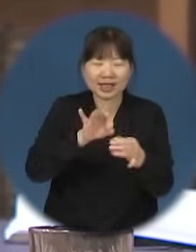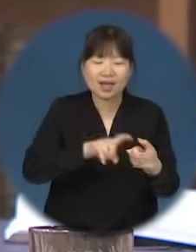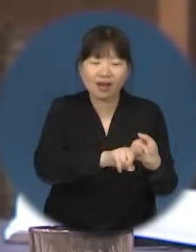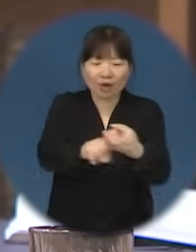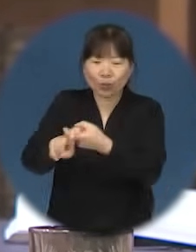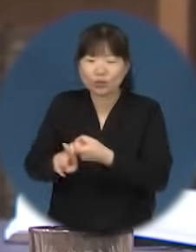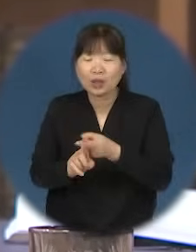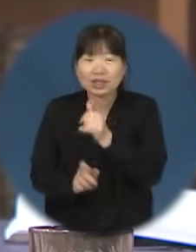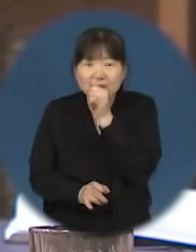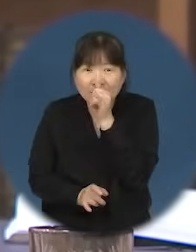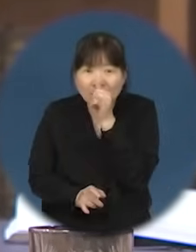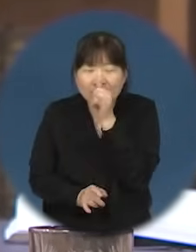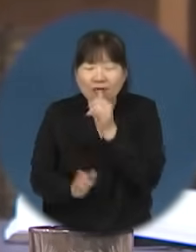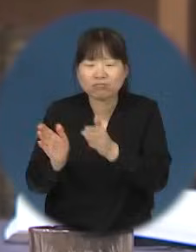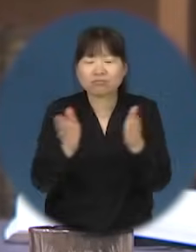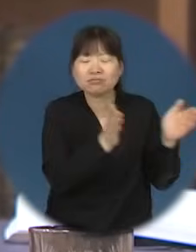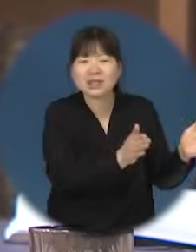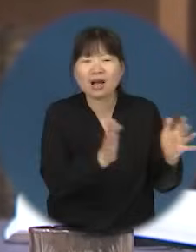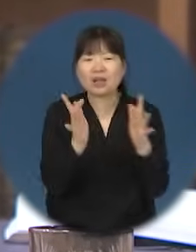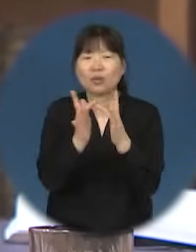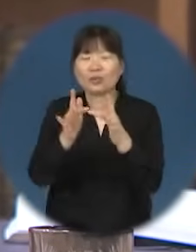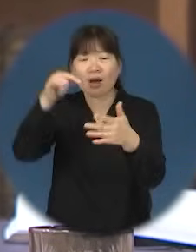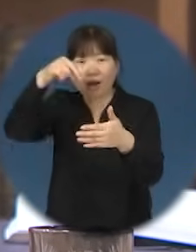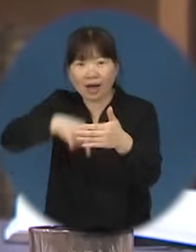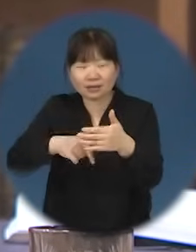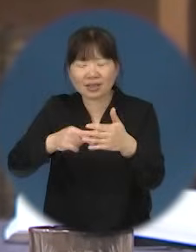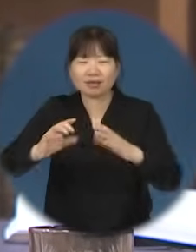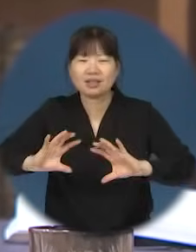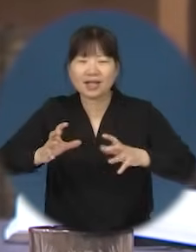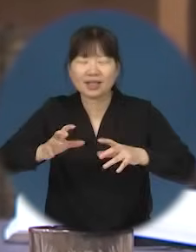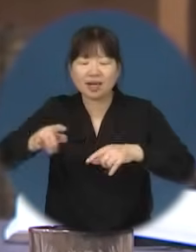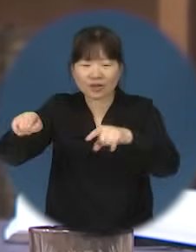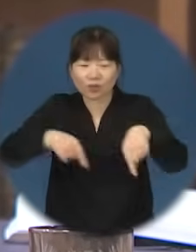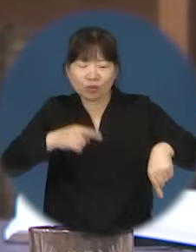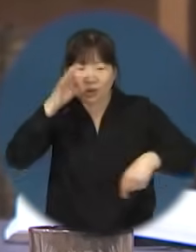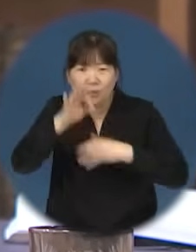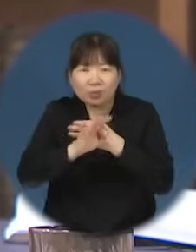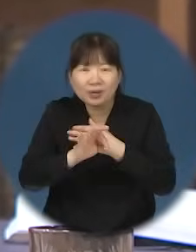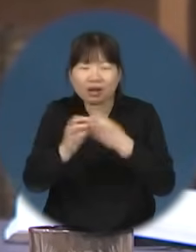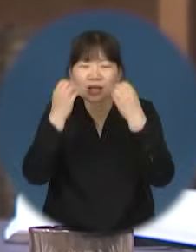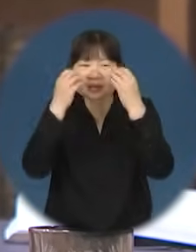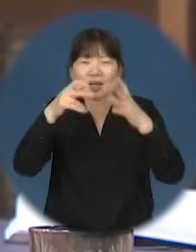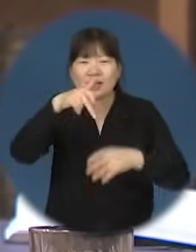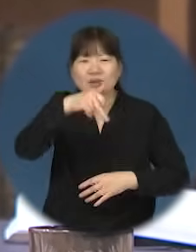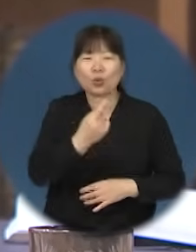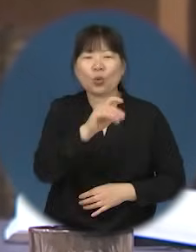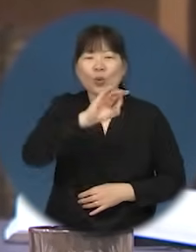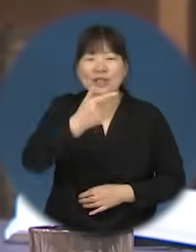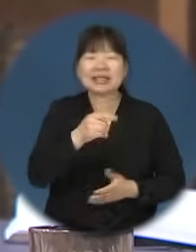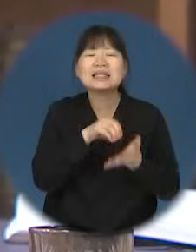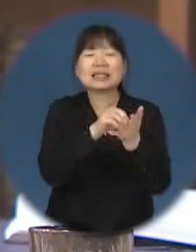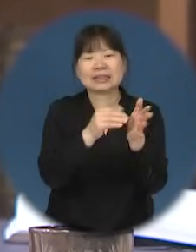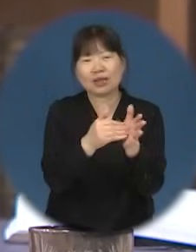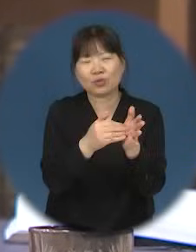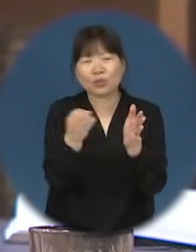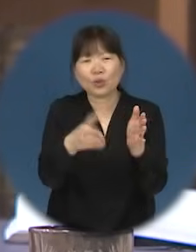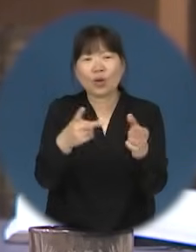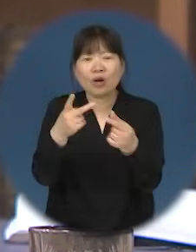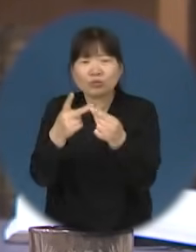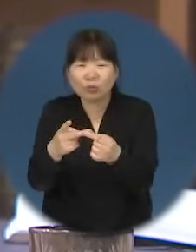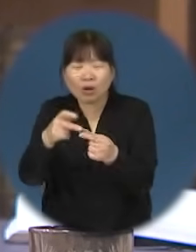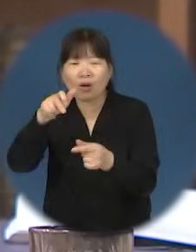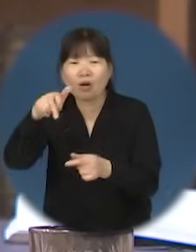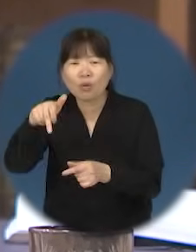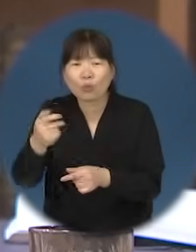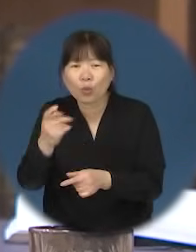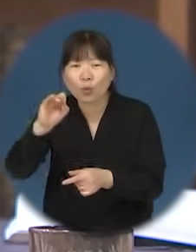아닙니까? 예, 예. 그리고 이제 가상세계, 컴퓨터 세계에서 새롭게 코인이라는 게 뭐 하나 등장을 했고, 예. 뭐 또 방금